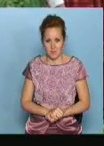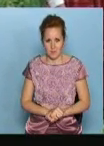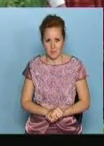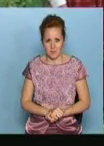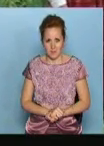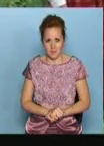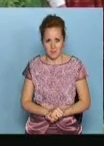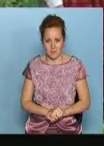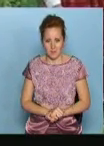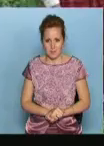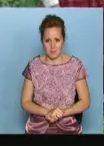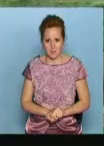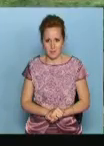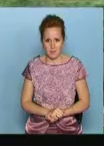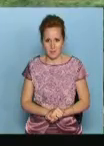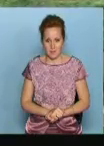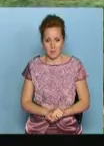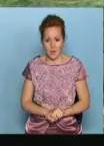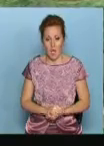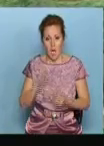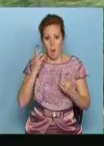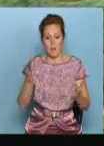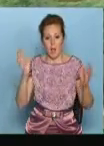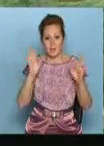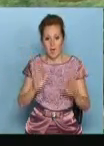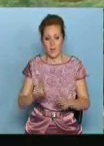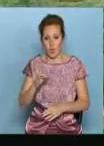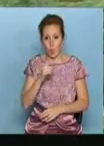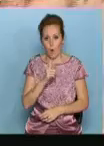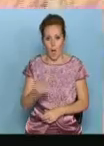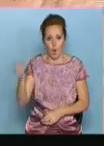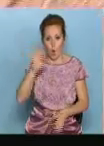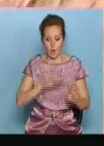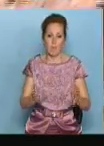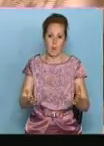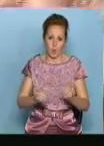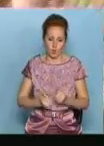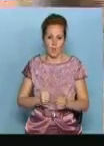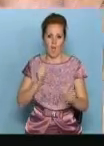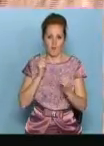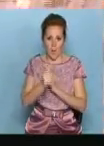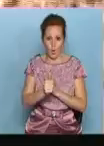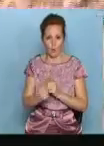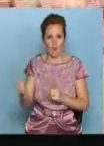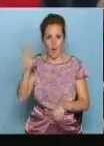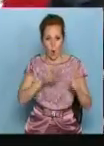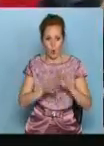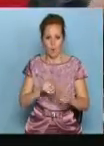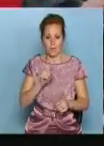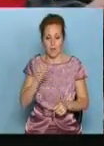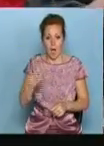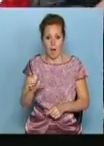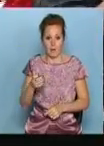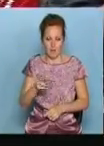Куричко, уть валмилям дыз. Благословение духа горы Байгуреш получено. Вперед в гору за Алексея Лесенко болеет вся его